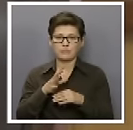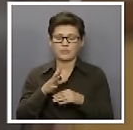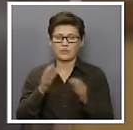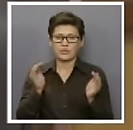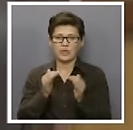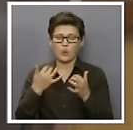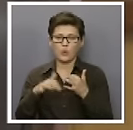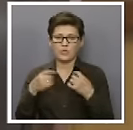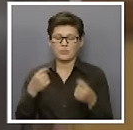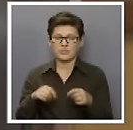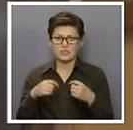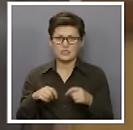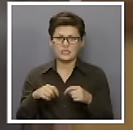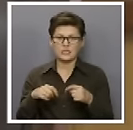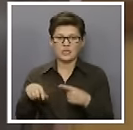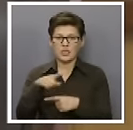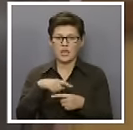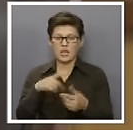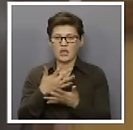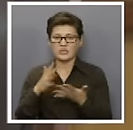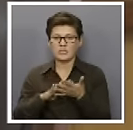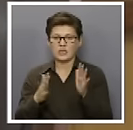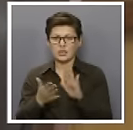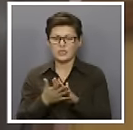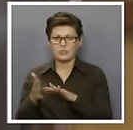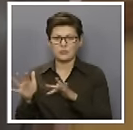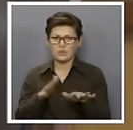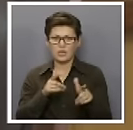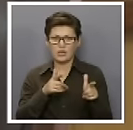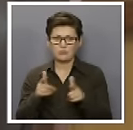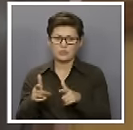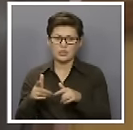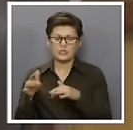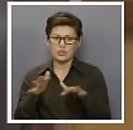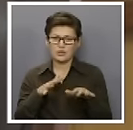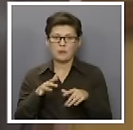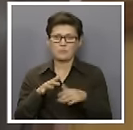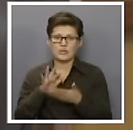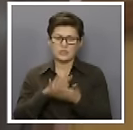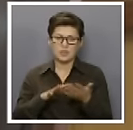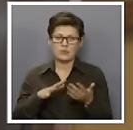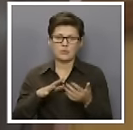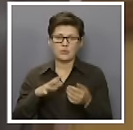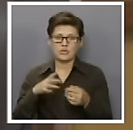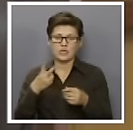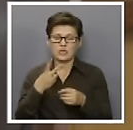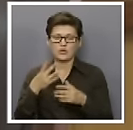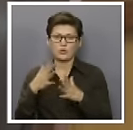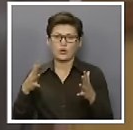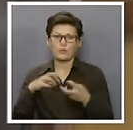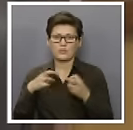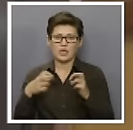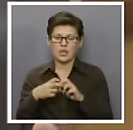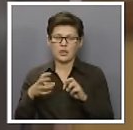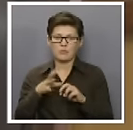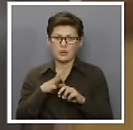кіші және орта бизнеске әртүрлі жағдайларды жасауға дайынбыз, жасап жатырмыз да. Екінші үлкен мәселе әрине